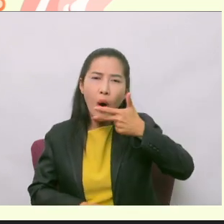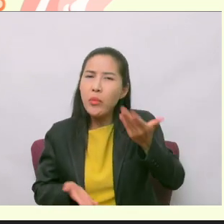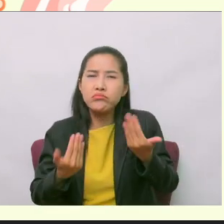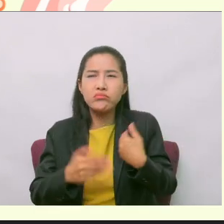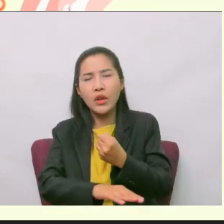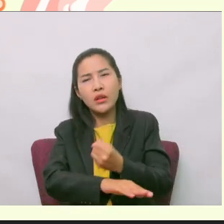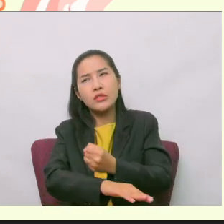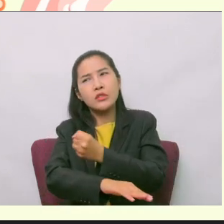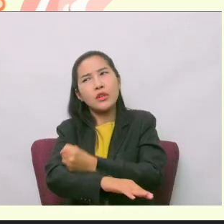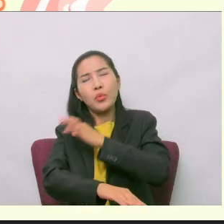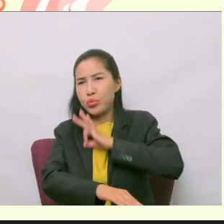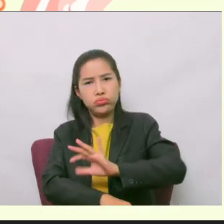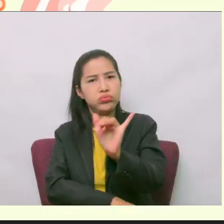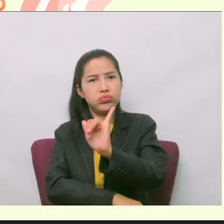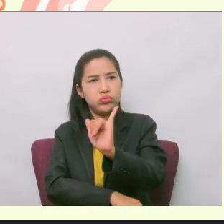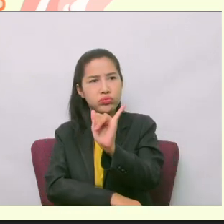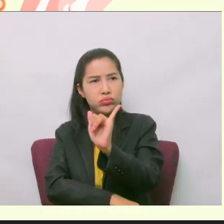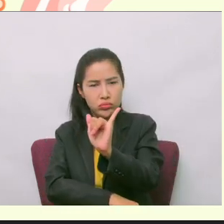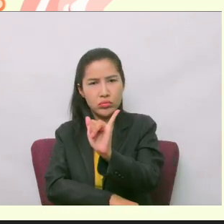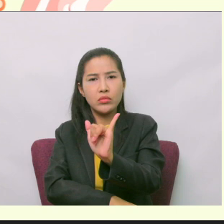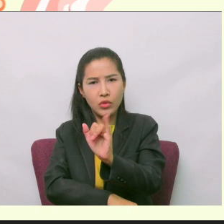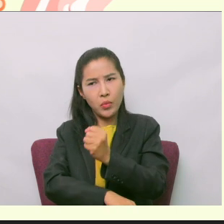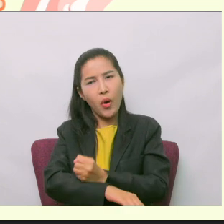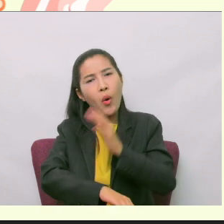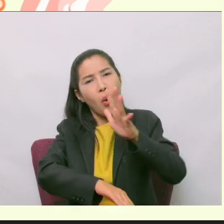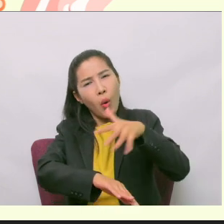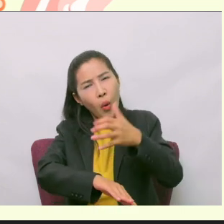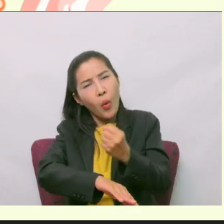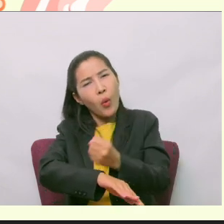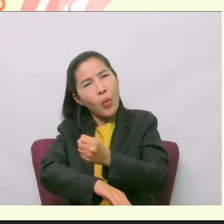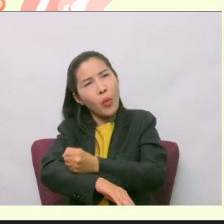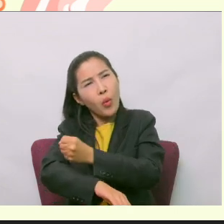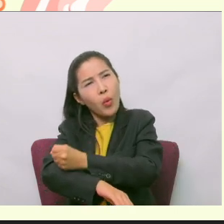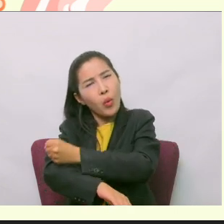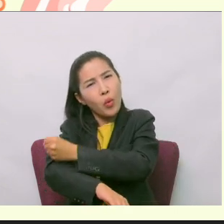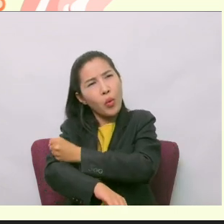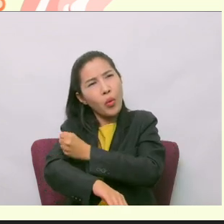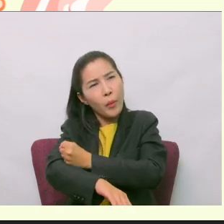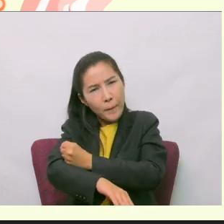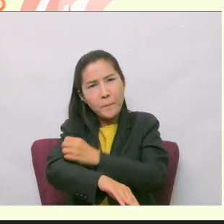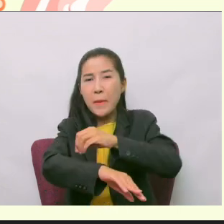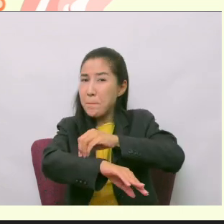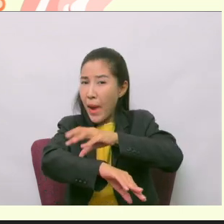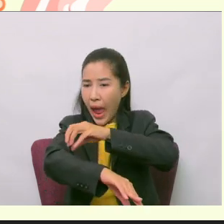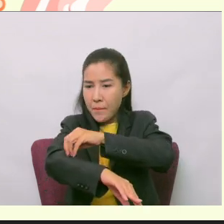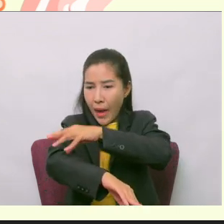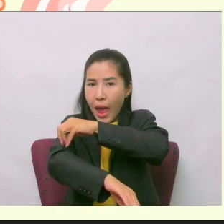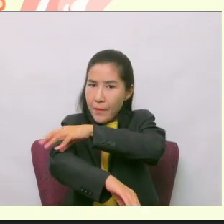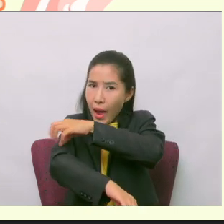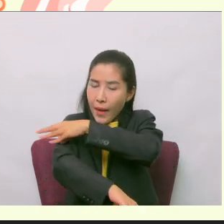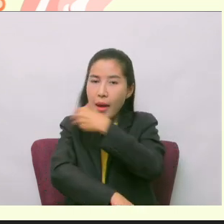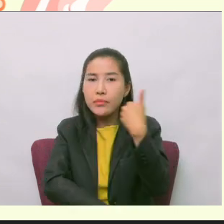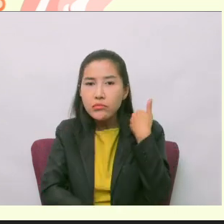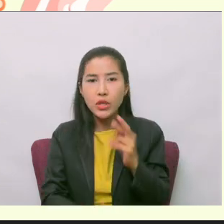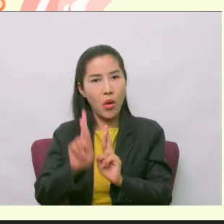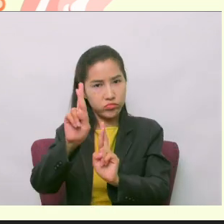พิ่มนะคะอุณหภูมิความร้อนในลูกประคบมันก็จะทำให้เขาเกิด เป็นแผลไหม้นะคะเพราะฉะนั้นเนี่ยในกลุ่ม